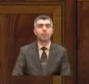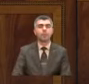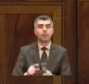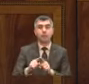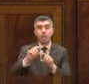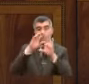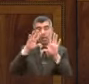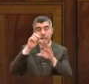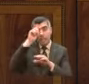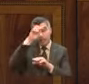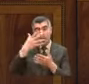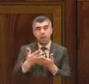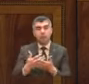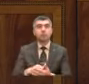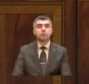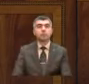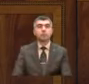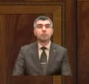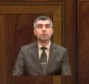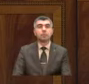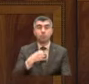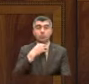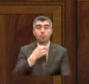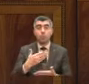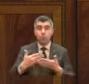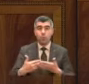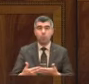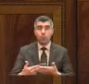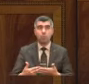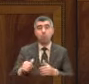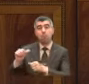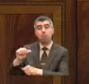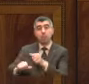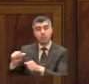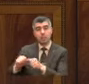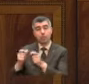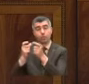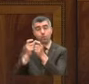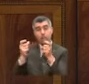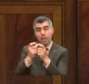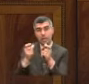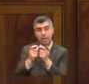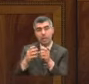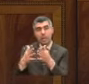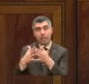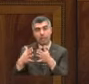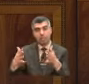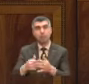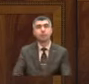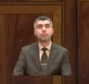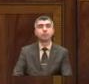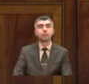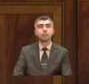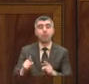بالطاقات، يعني يمكن لي نقول لكم اليوم انتقلنا من الشركات الكبرى، عندنا 40 شركه كبرى اللي كتصنف الطاقات المتجدده منها